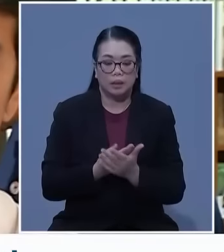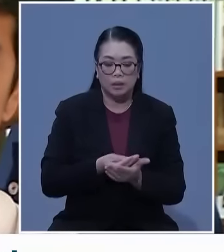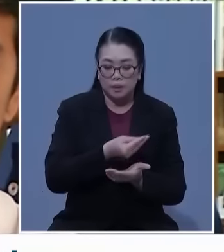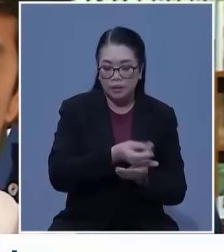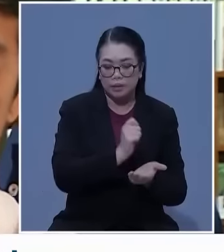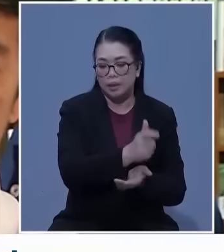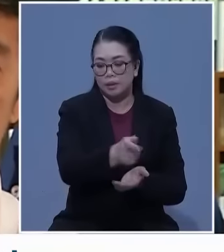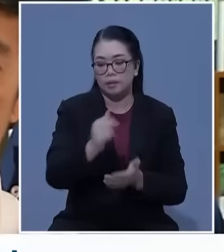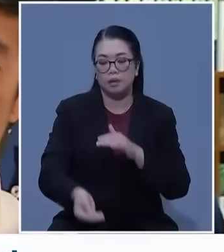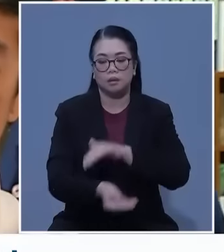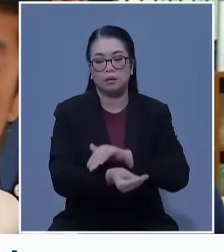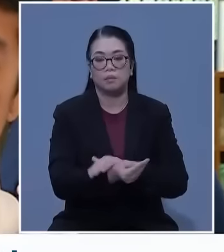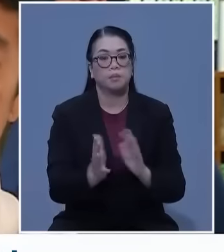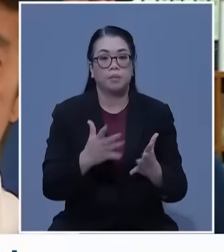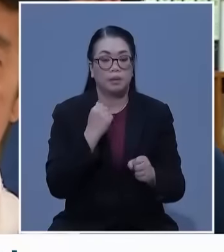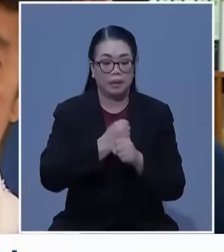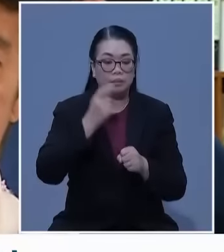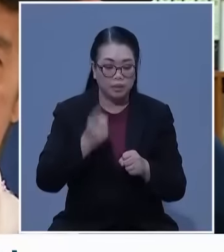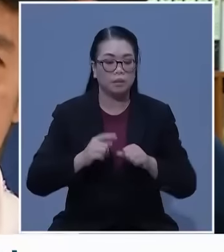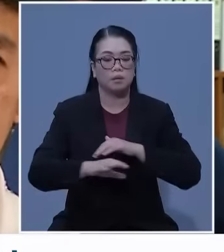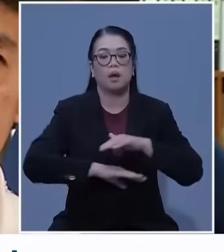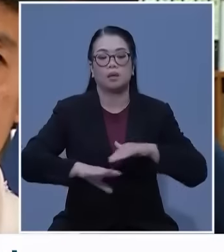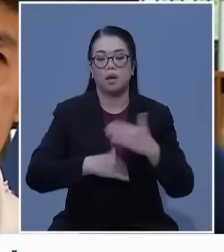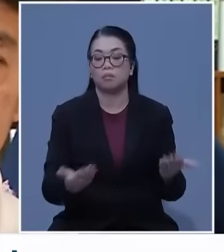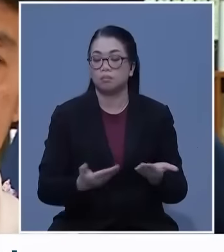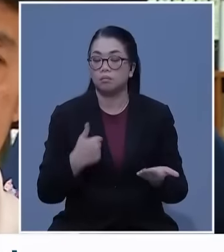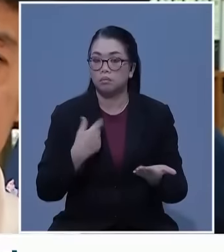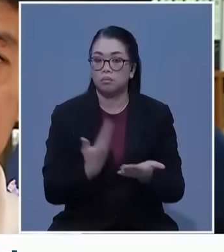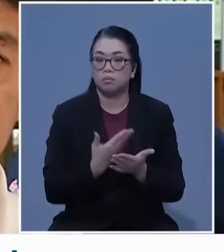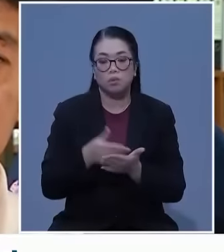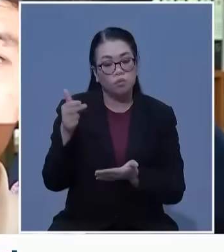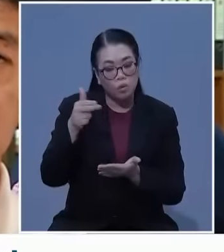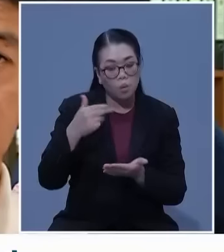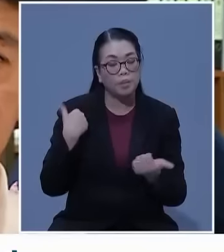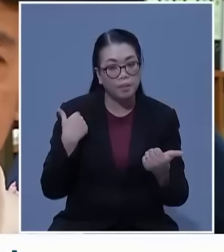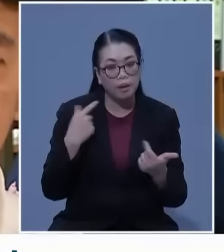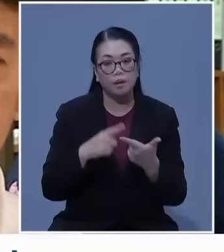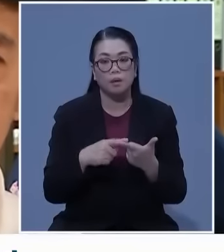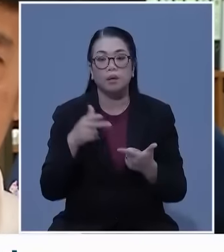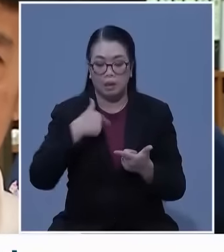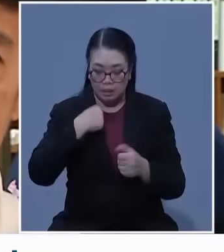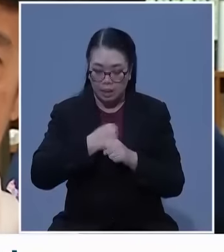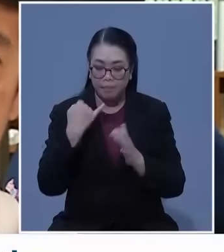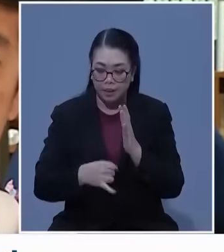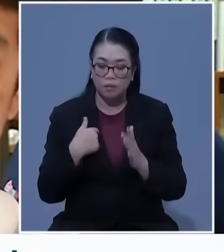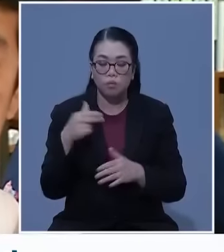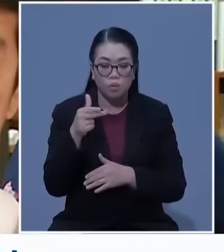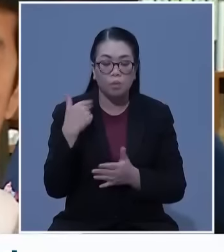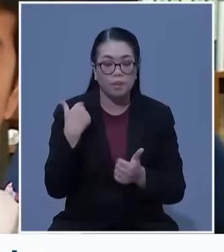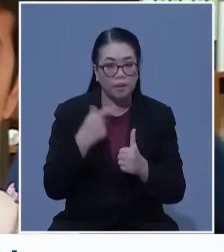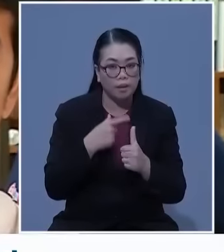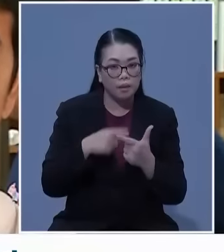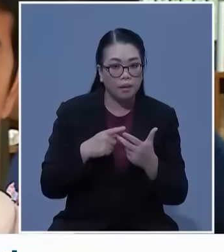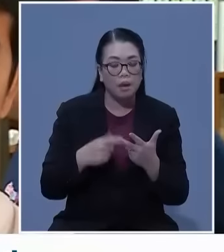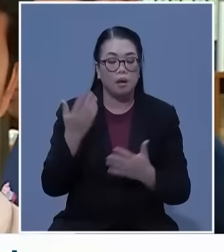เสียงแน่นอนแล้วถ้าหากว่าทำจริงต้องมีหลักฐานอย่างเช่นเป็นคลิปวีีดีโอมั้ยที่ระบุว่าเธอทำผิดกฎหมายนะครับเธอ